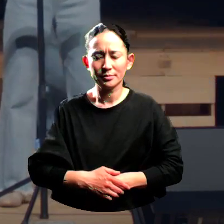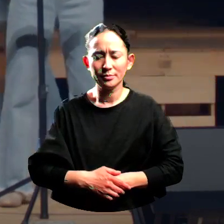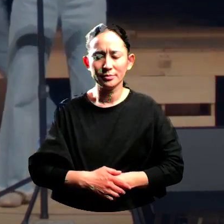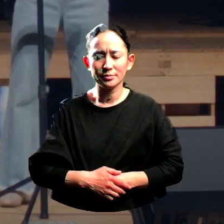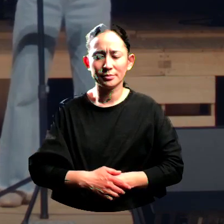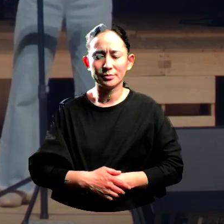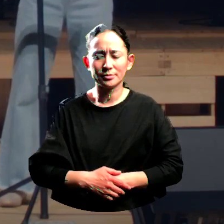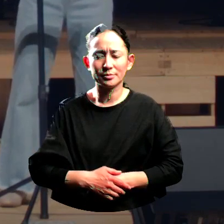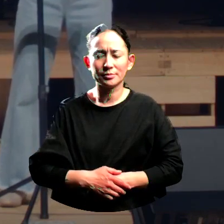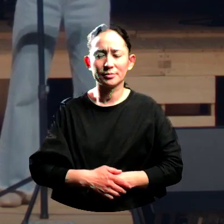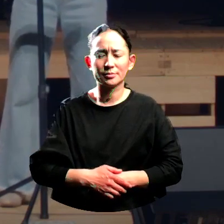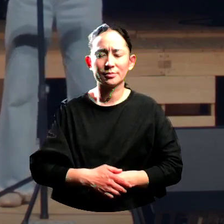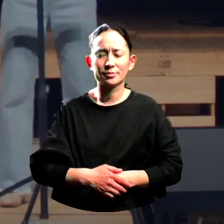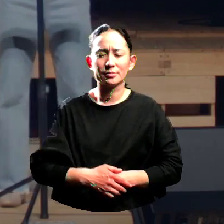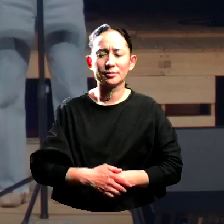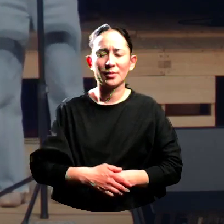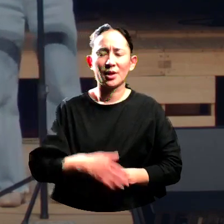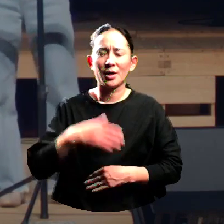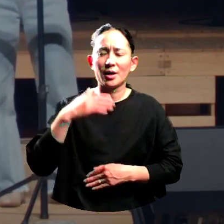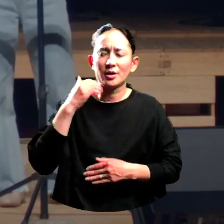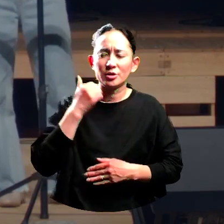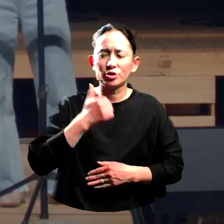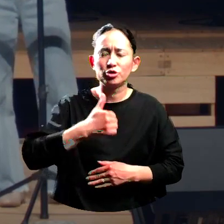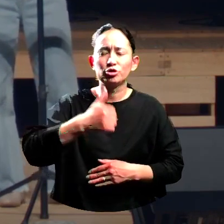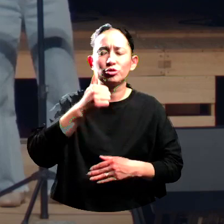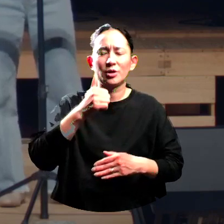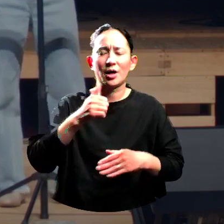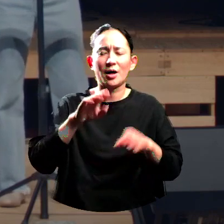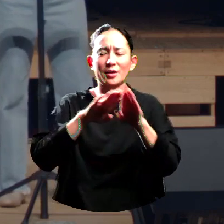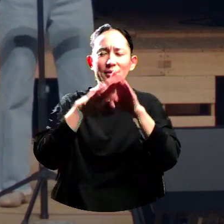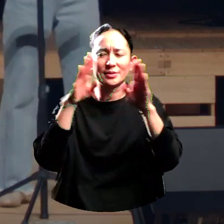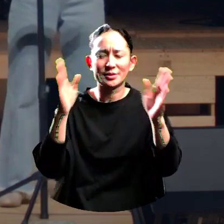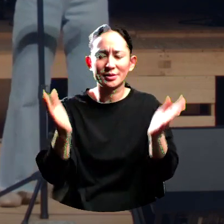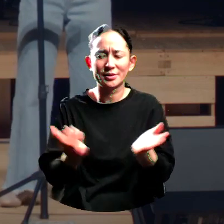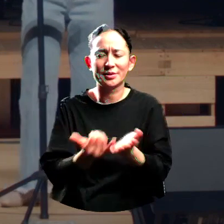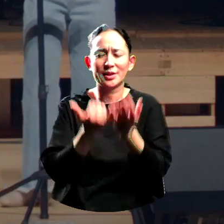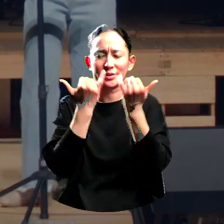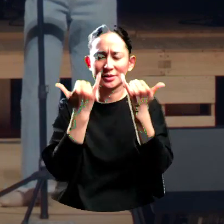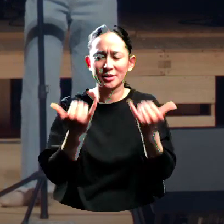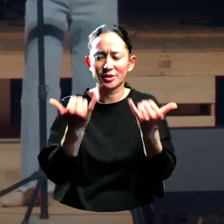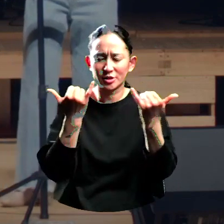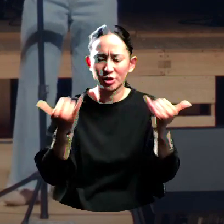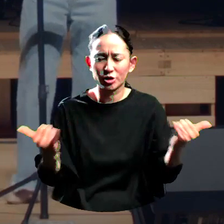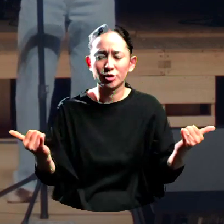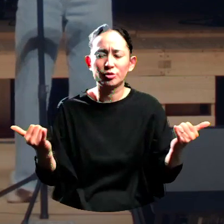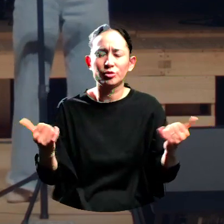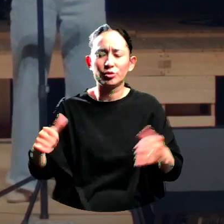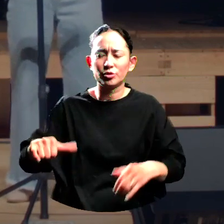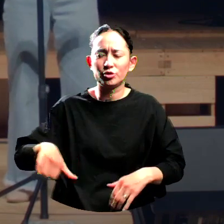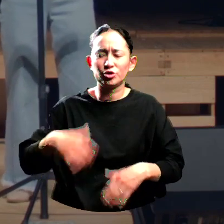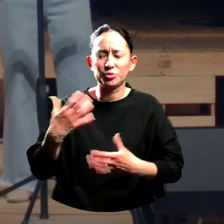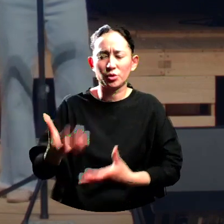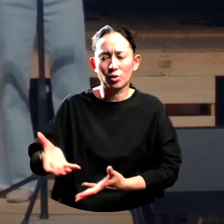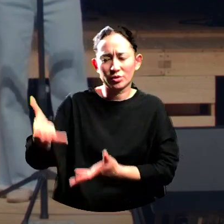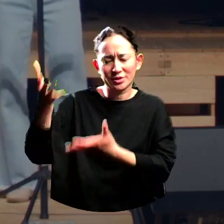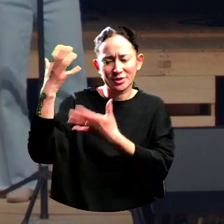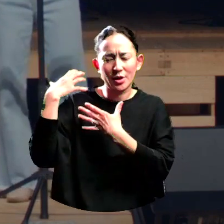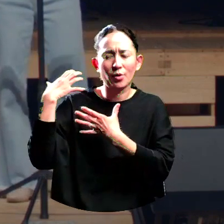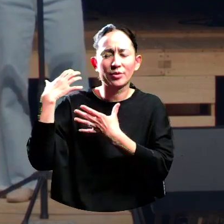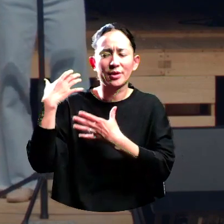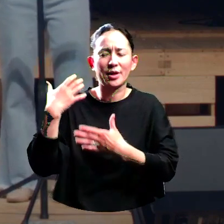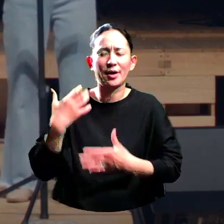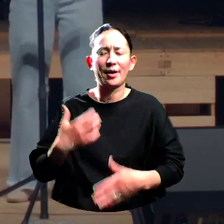主が全人類の罪を背負って、私の罪を背負って、十字架についてくださったことを感謝